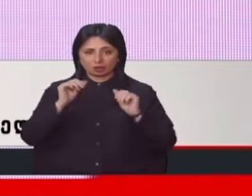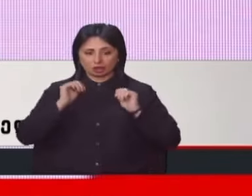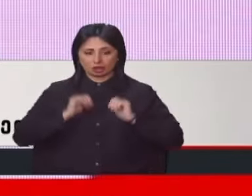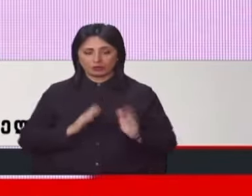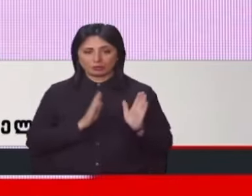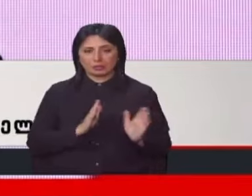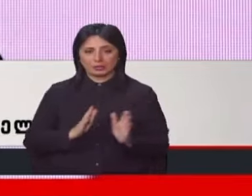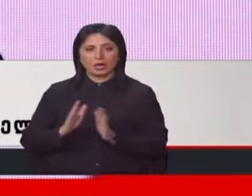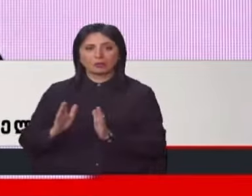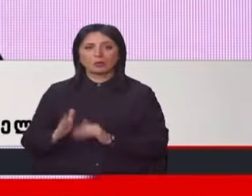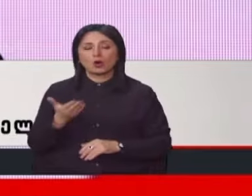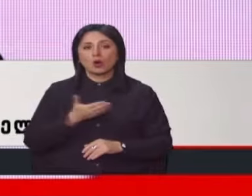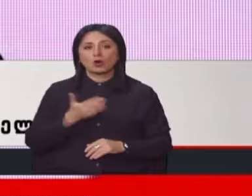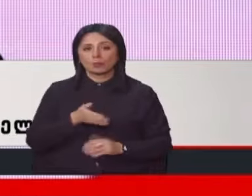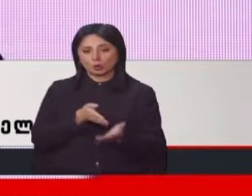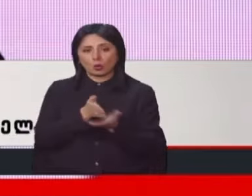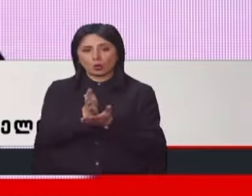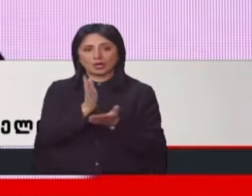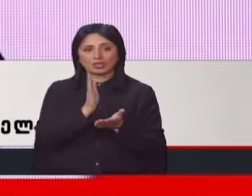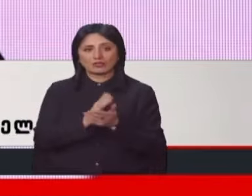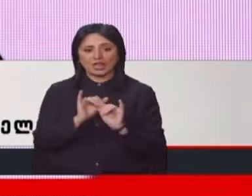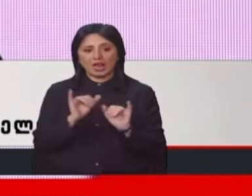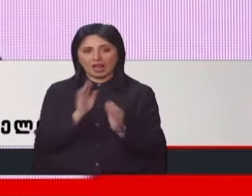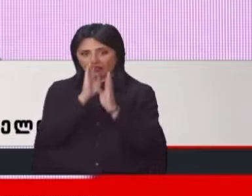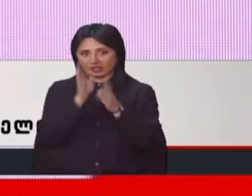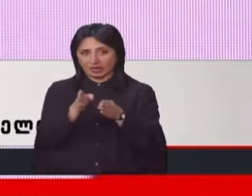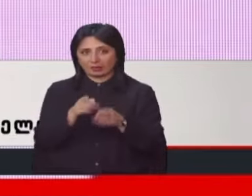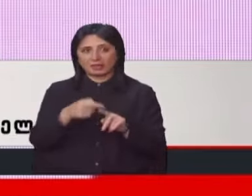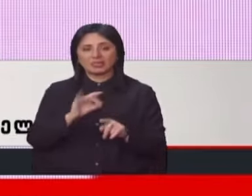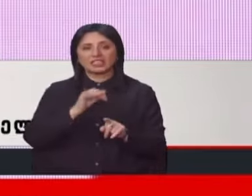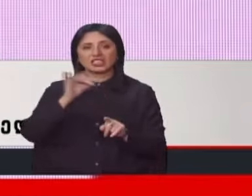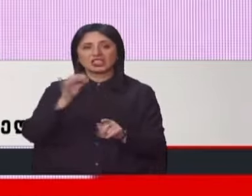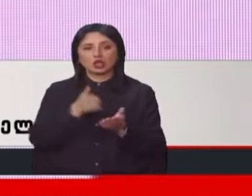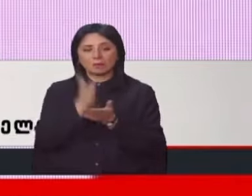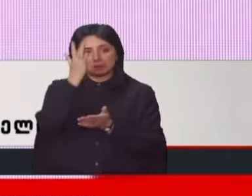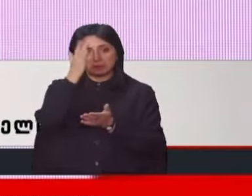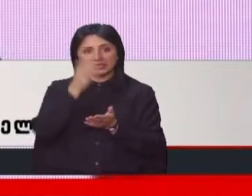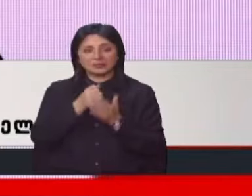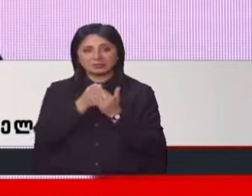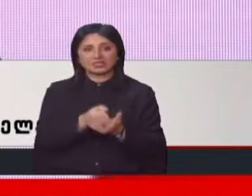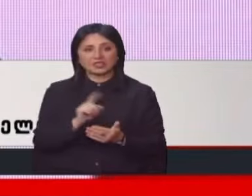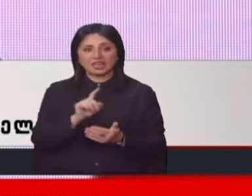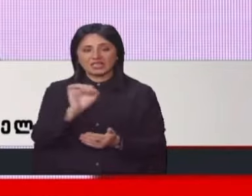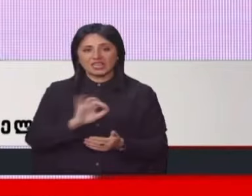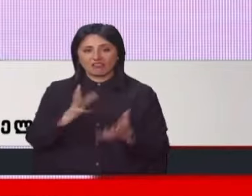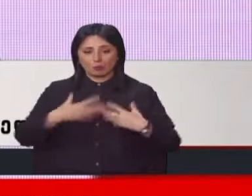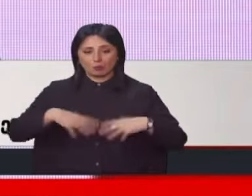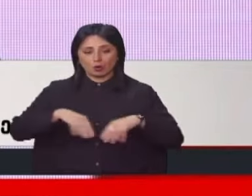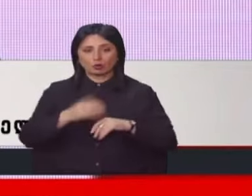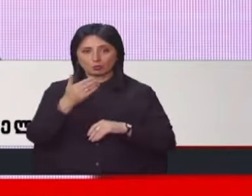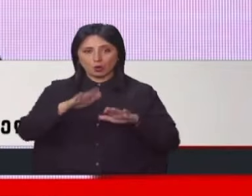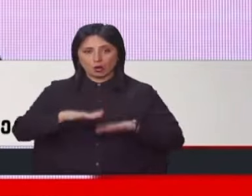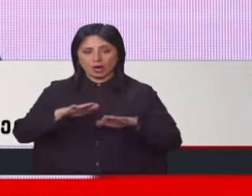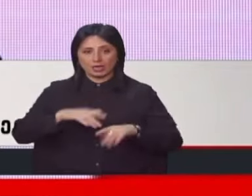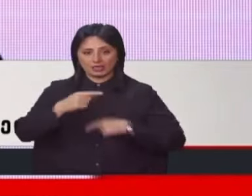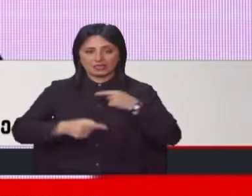და სტაბილურობა, რომელიც ორიენტირებულია განვითარებაზე და იმ ისტორიული მიზნის მიღწევაზე, რასაც ევროპულ ოჯახში კუთვნილი